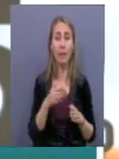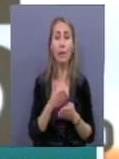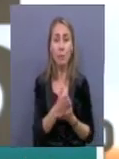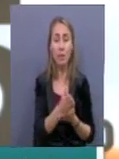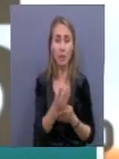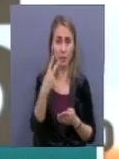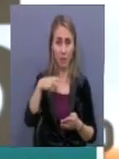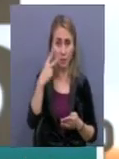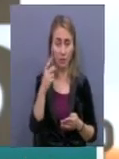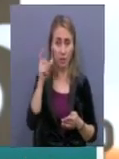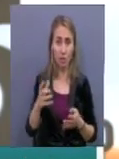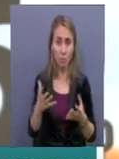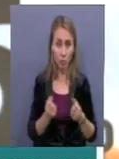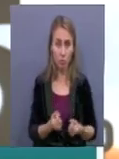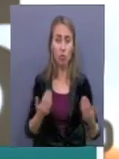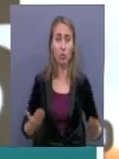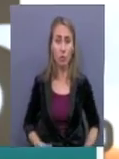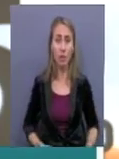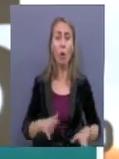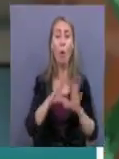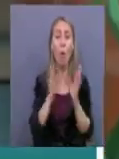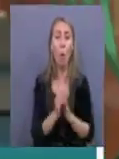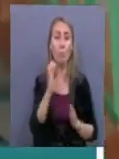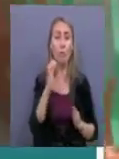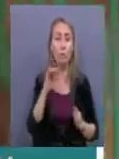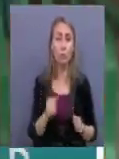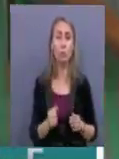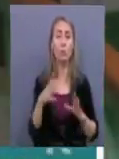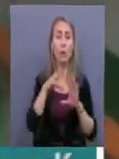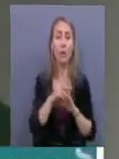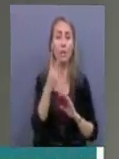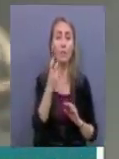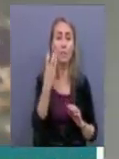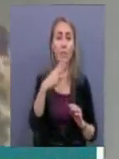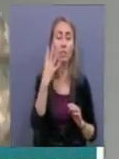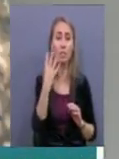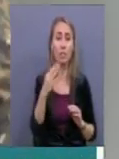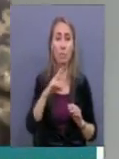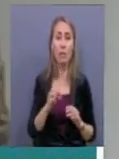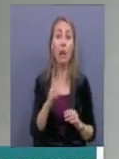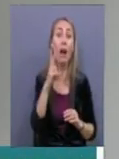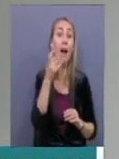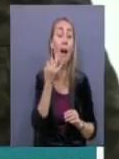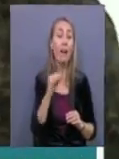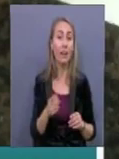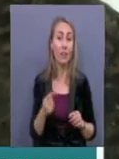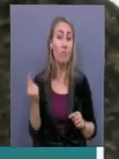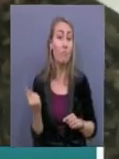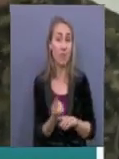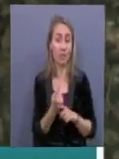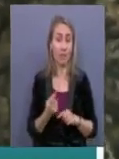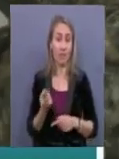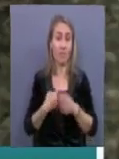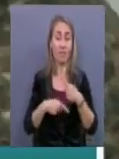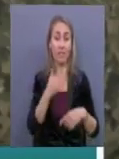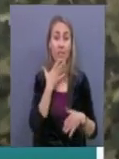сомасы 234 миллион теңгеге несие алып отыр. Қайрат бүгін алғаш рет жұмыстан үйге, өз үйіне қайтып келе жатыр. Дәл